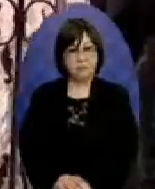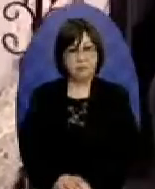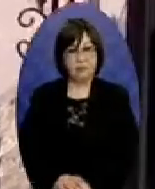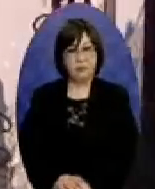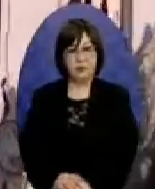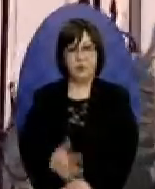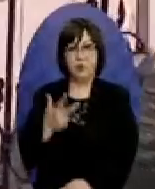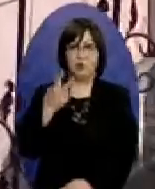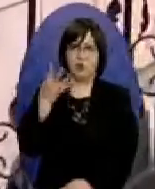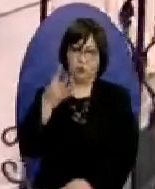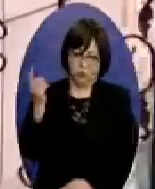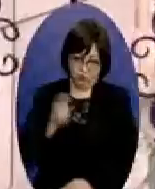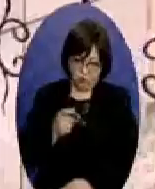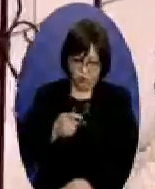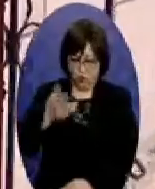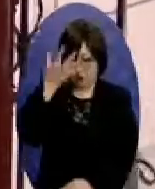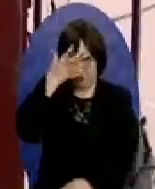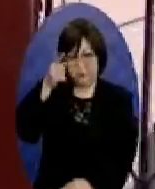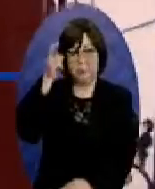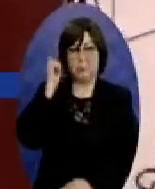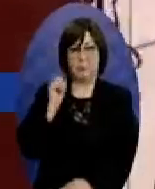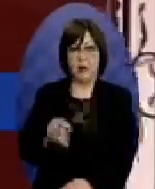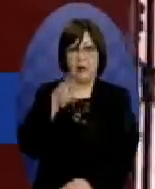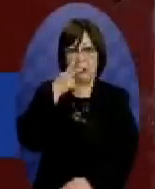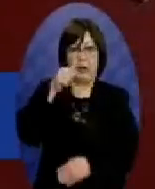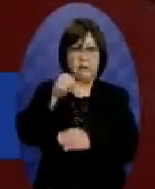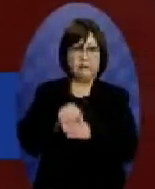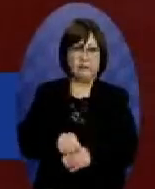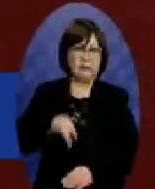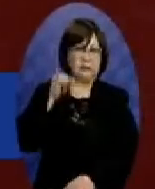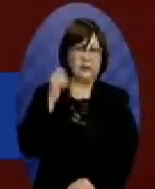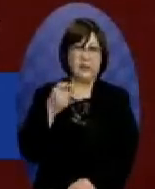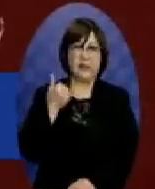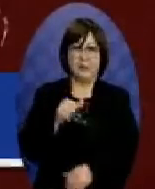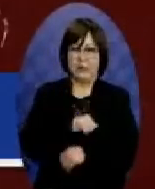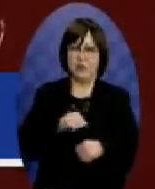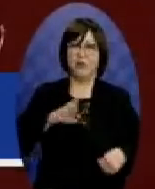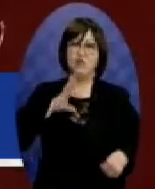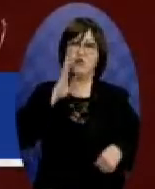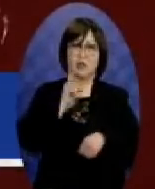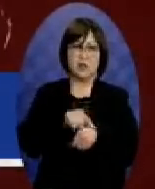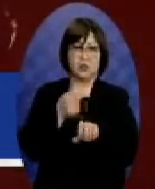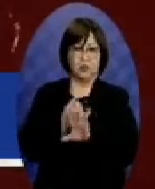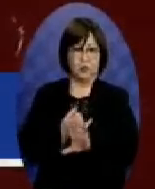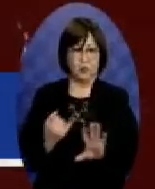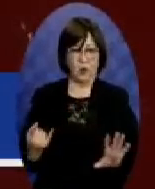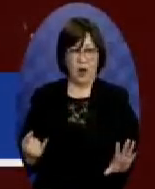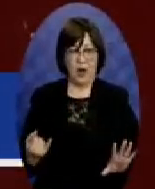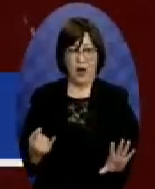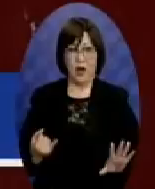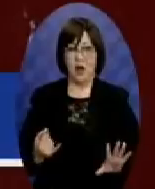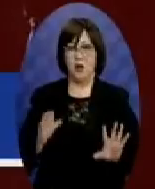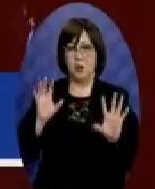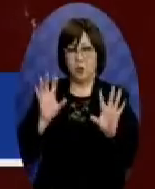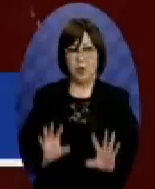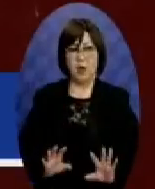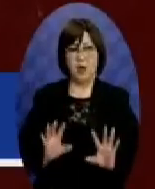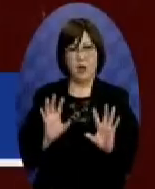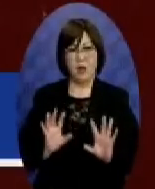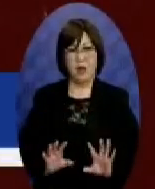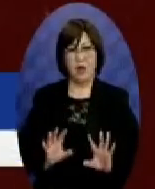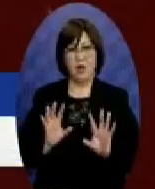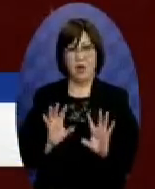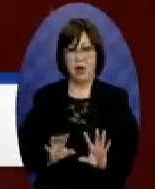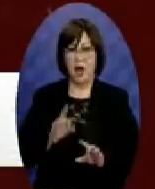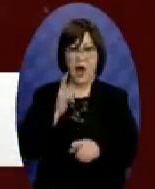За хороолдох төрийн банкны салбарлах ихэд маш их ачаалттай байна. Зарим иргэд өглөө 6 цагаас хойш одоо ирж хүлээсэн ч бол халамжийн